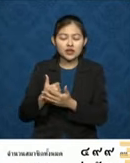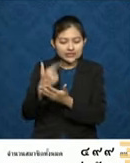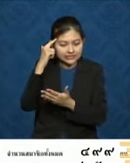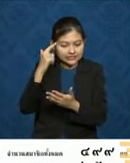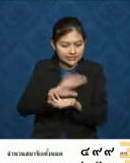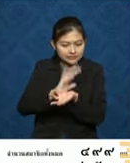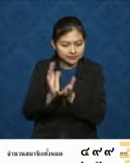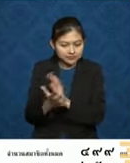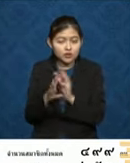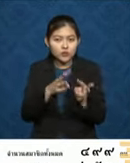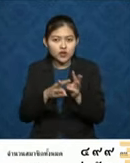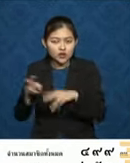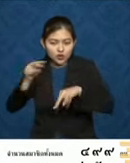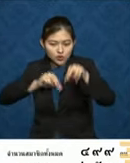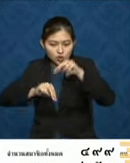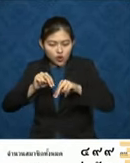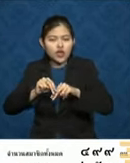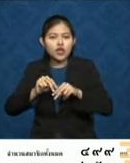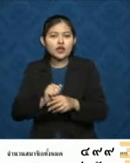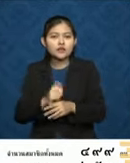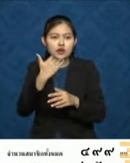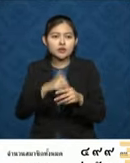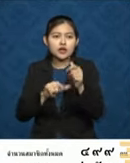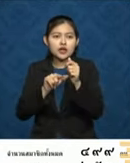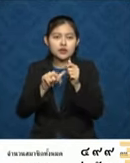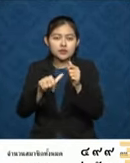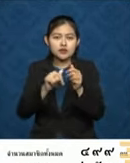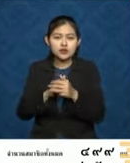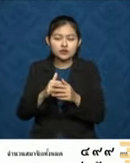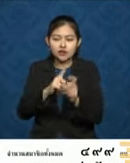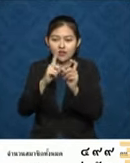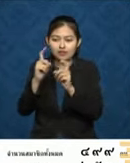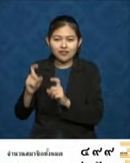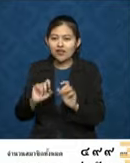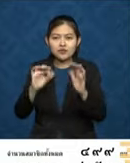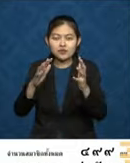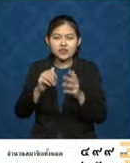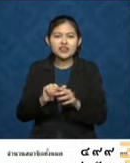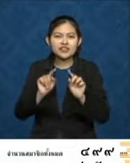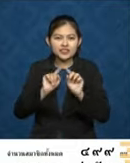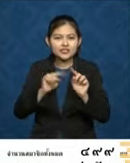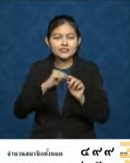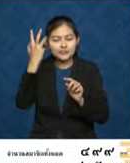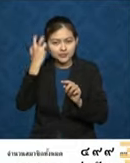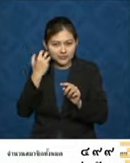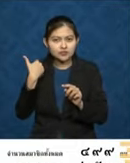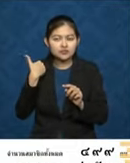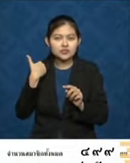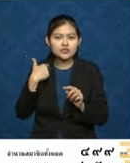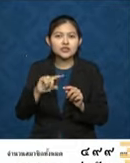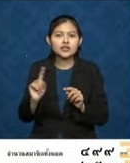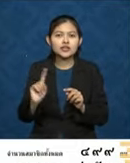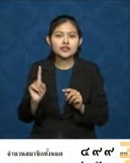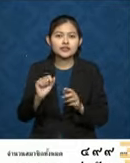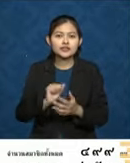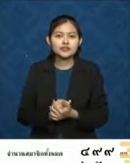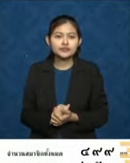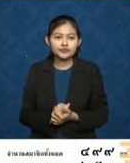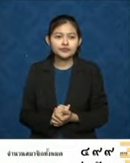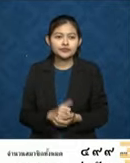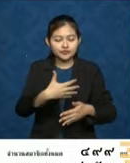ได้อย่างเหมาะสมทำให้อำเภอสงวยกรกปลอดภัยนะครับแต่ยังมีข้อกังวลที่ผมกังวลอยู่ก็คืออ่าทาง